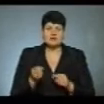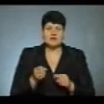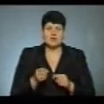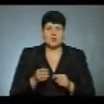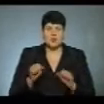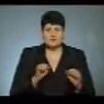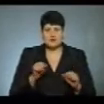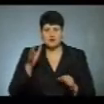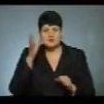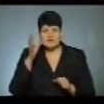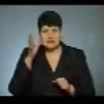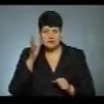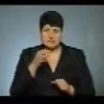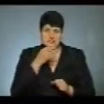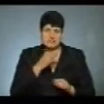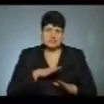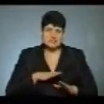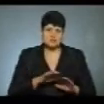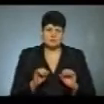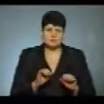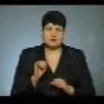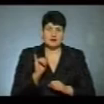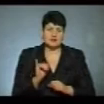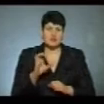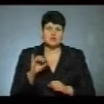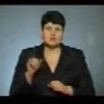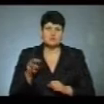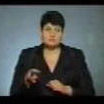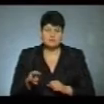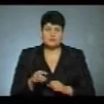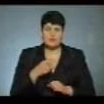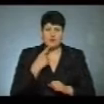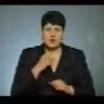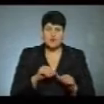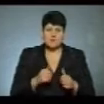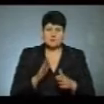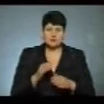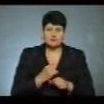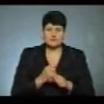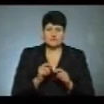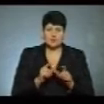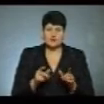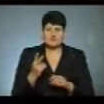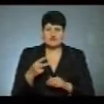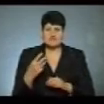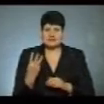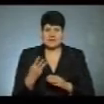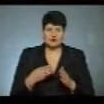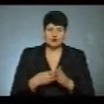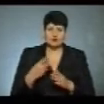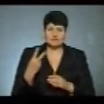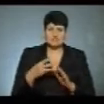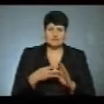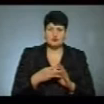це повідомила заступниця керівника цього управління Ірина Сум. За її словами, комісія працюватиме в школі з 23 по